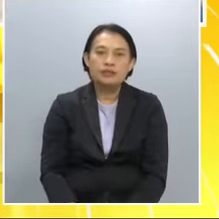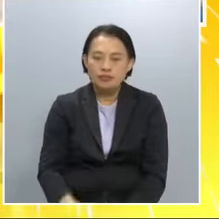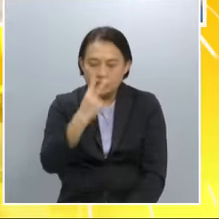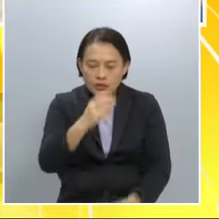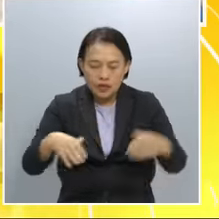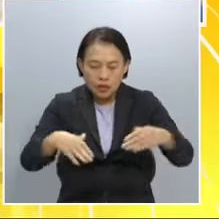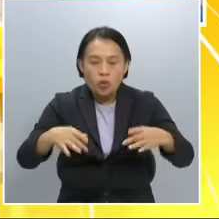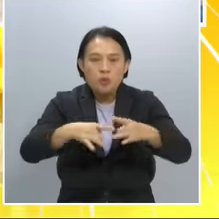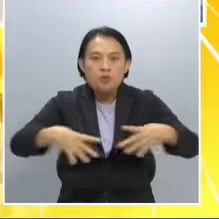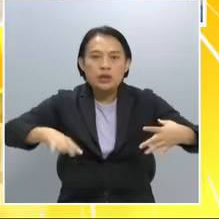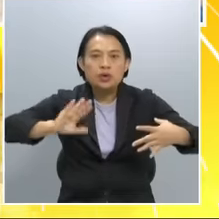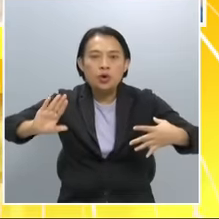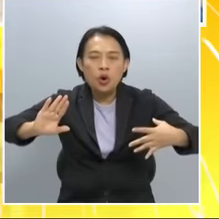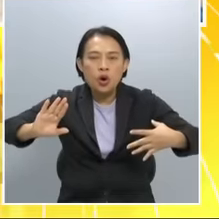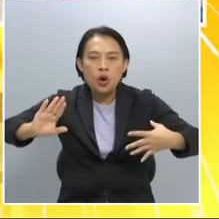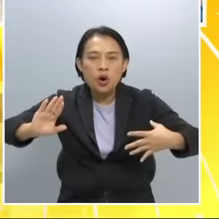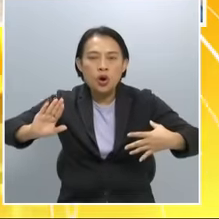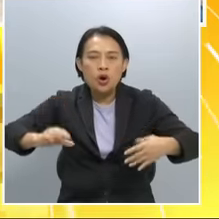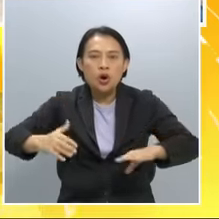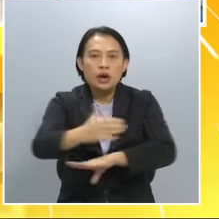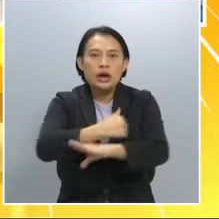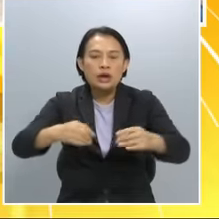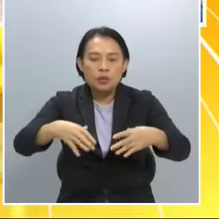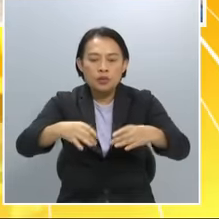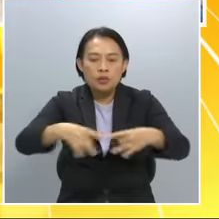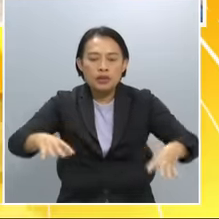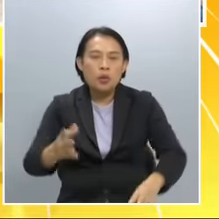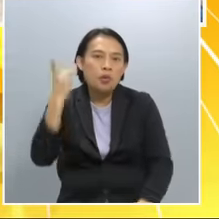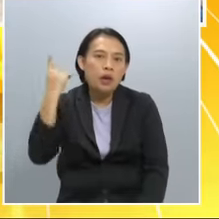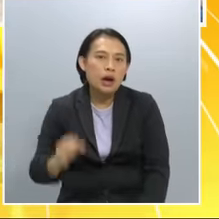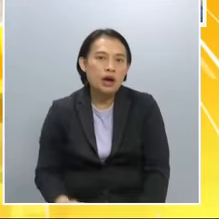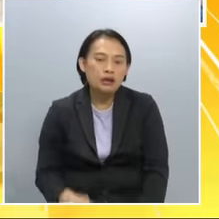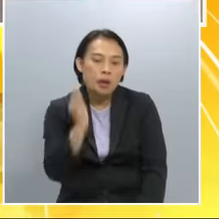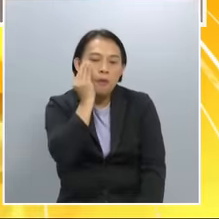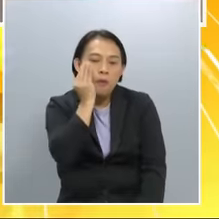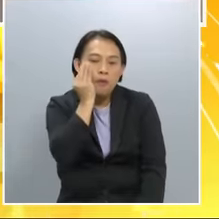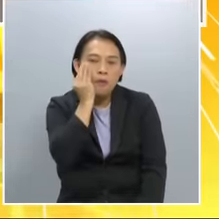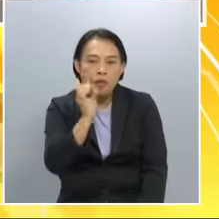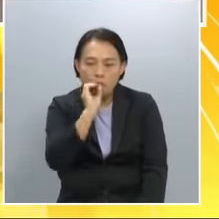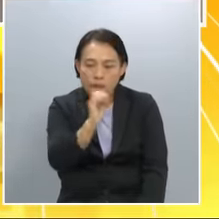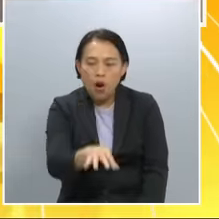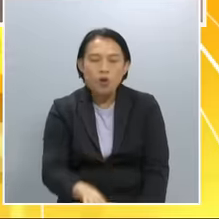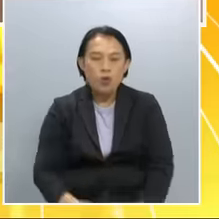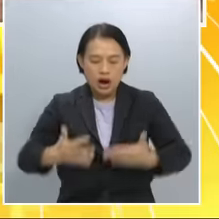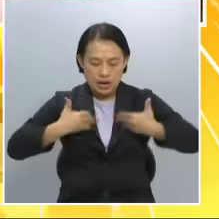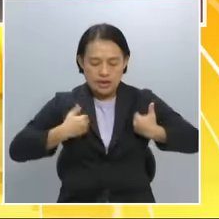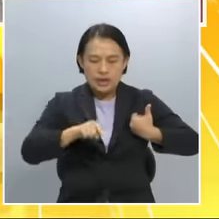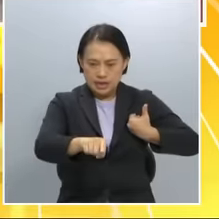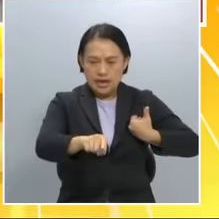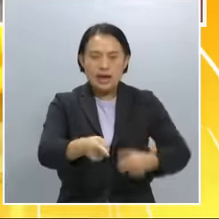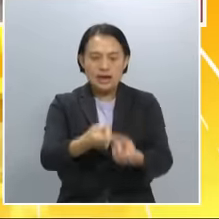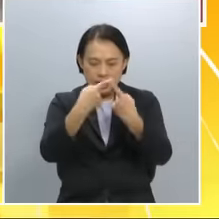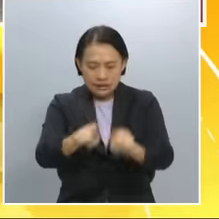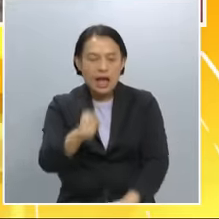องฝ่ายค้านอย่างคุณสิริกัญญาเมื่อวานนี้ก็ยังบอกจริงๆแสดงความยินดีกับกลุ่มปอบางที่ได้นะแต่ก็มีความเชื่อว่าผ